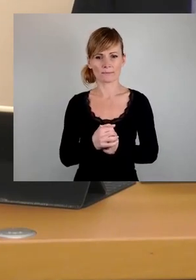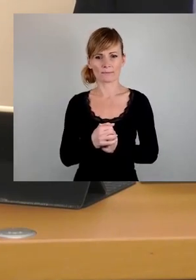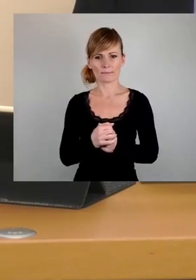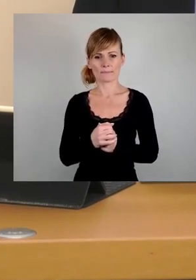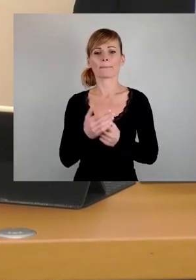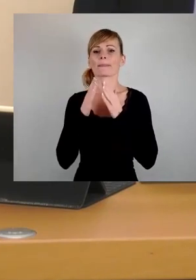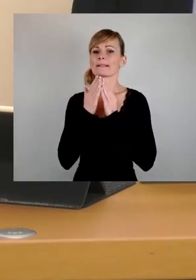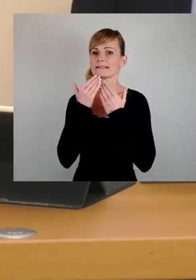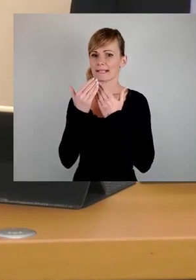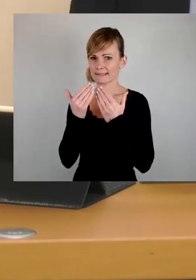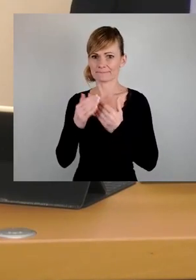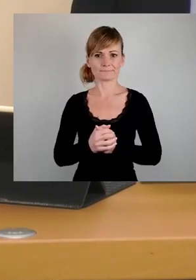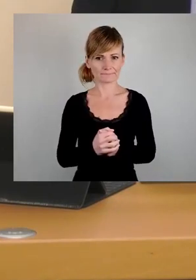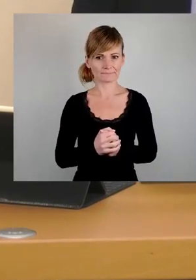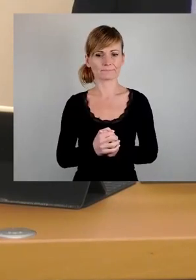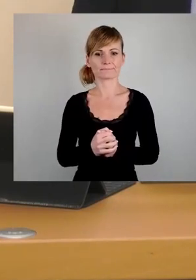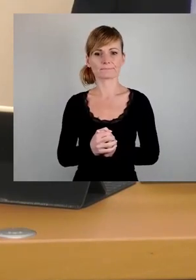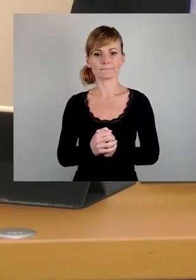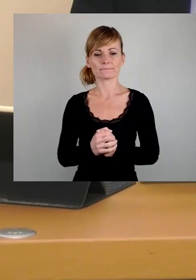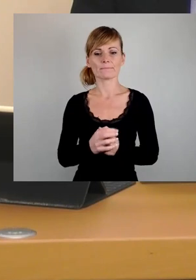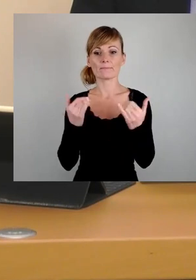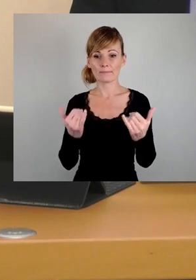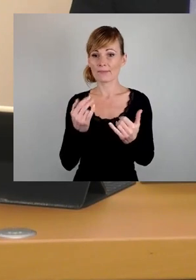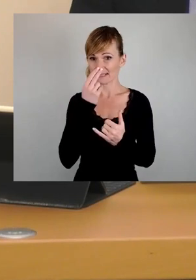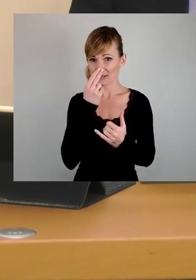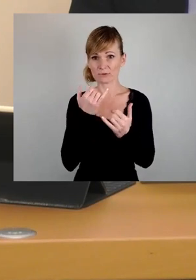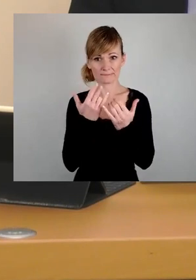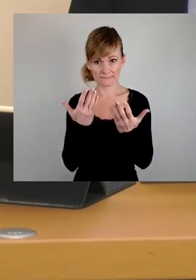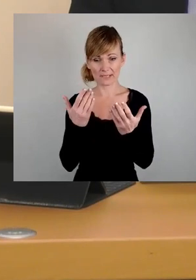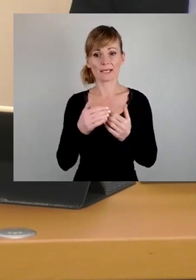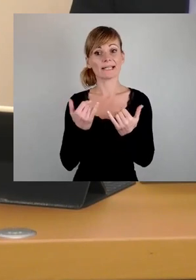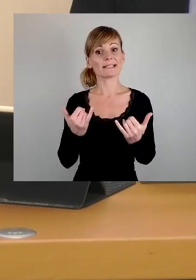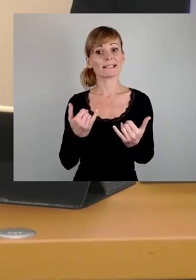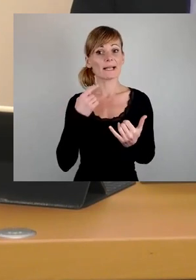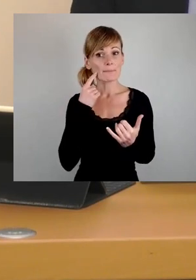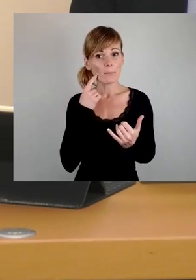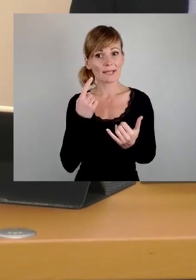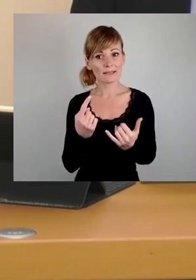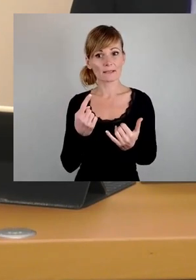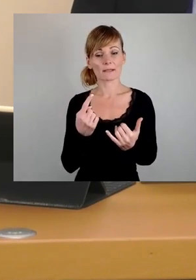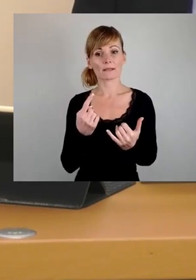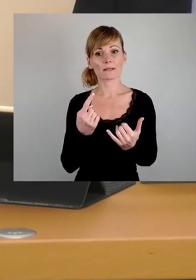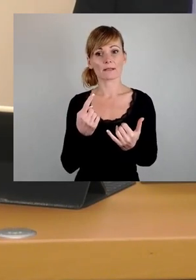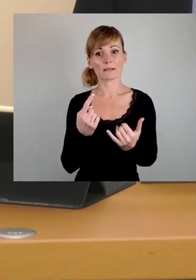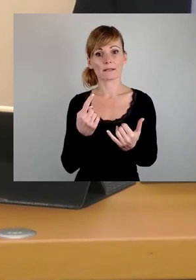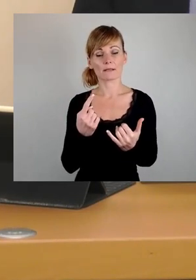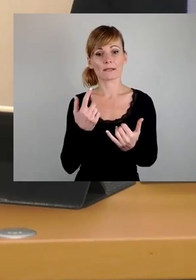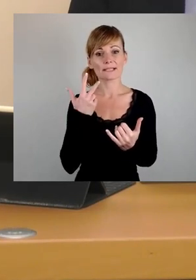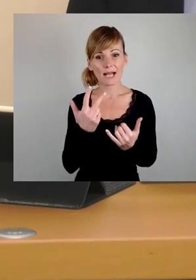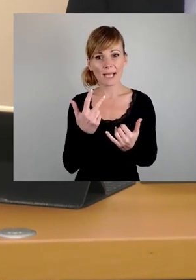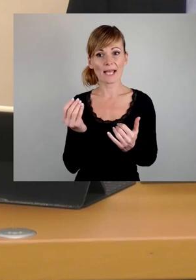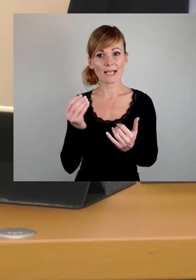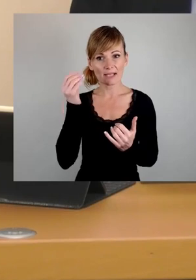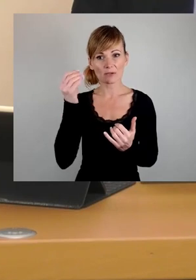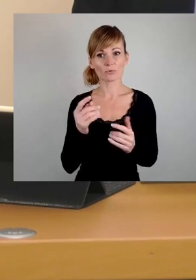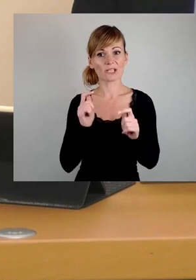So, dann sieht es wie folgt aus. Wir haben derzeit drei Ergänzungsanträge zunächst